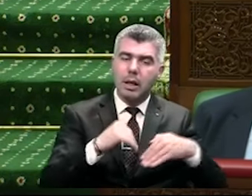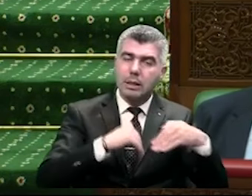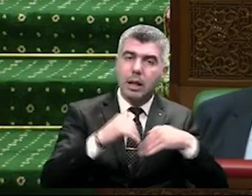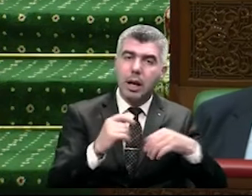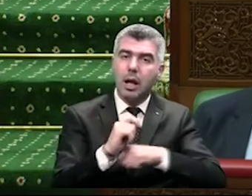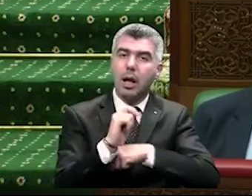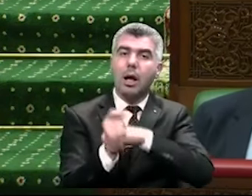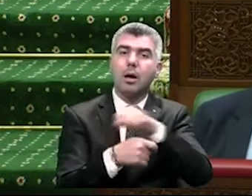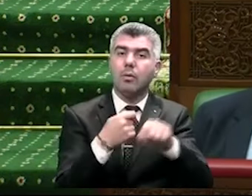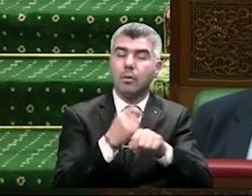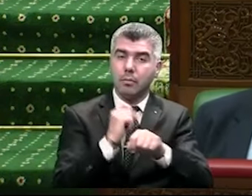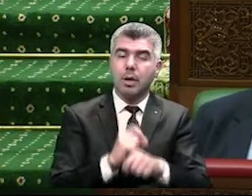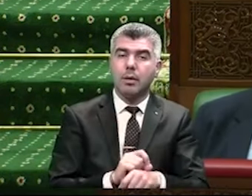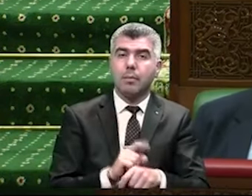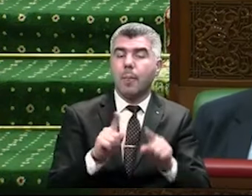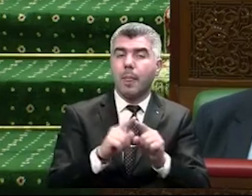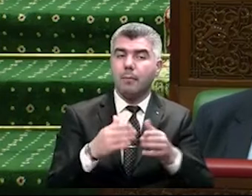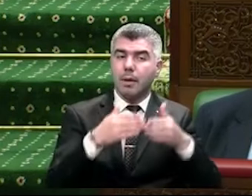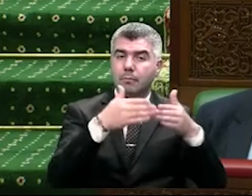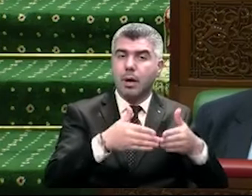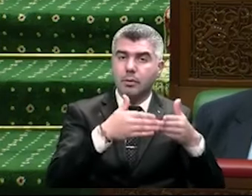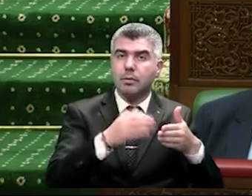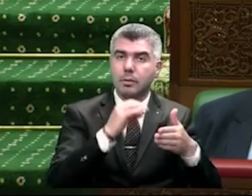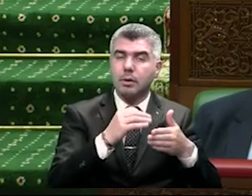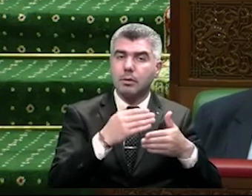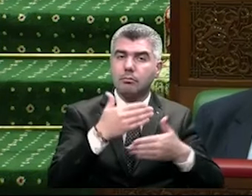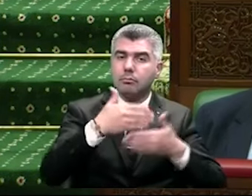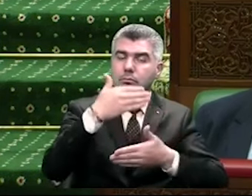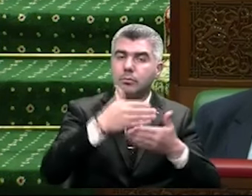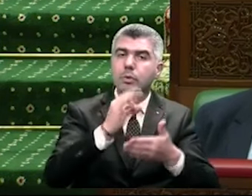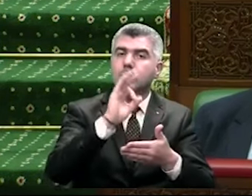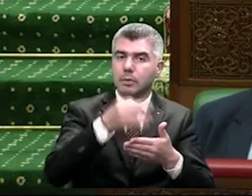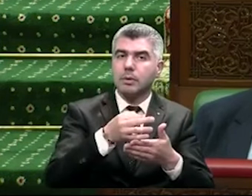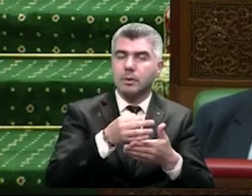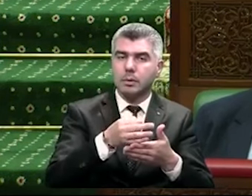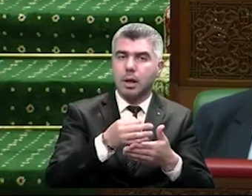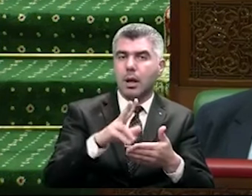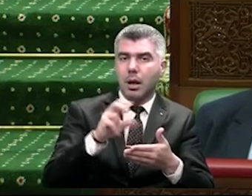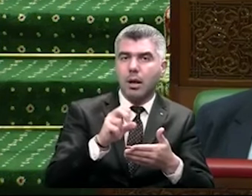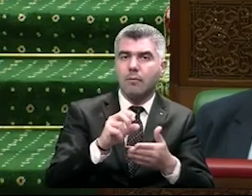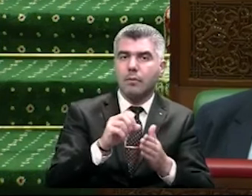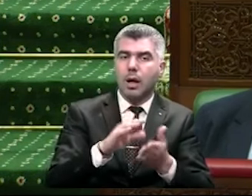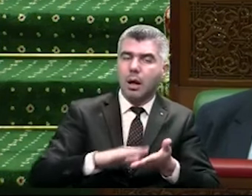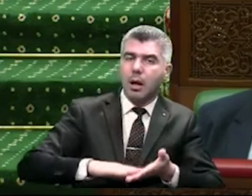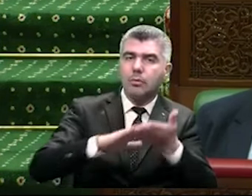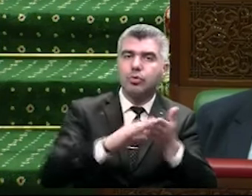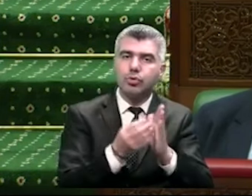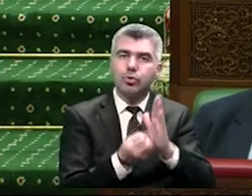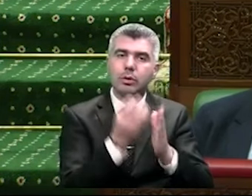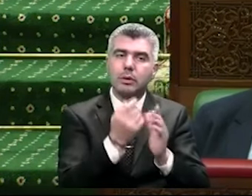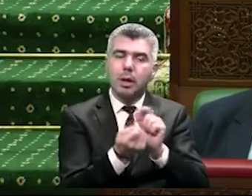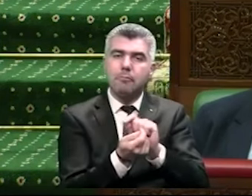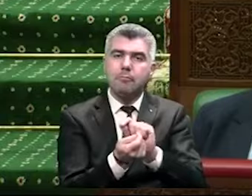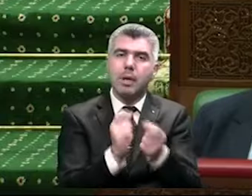علاوه على قطع قطاع الموانئ اح احدثت طفره نوعيه بالقطاع وشكلت رافعه لتحويل المنظومه